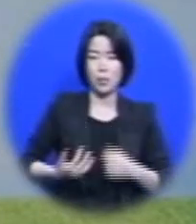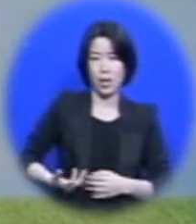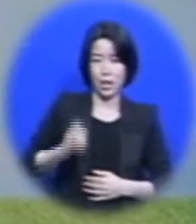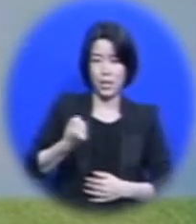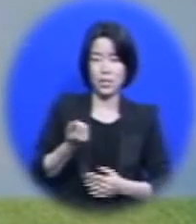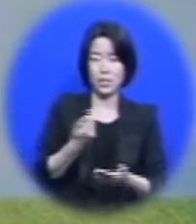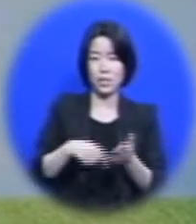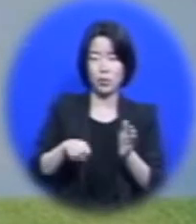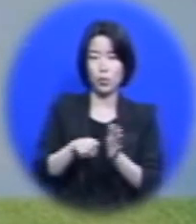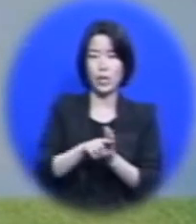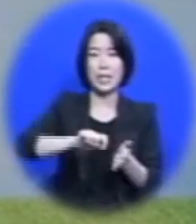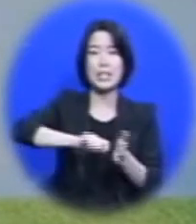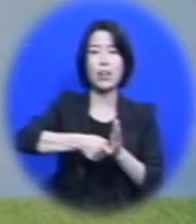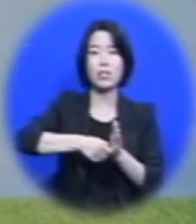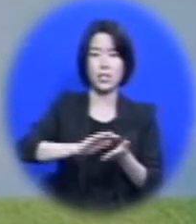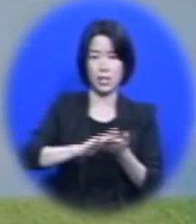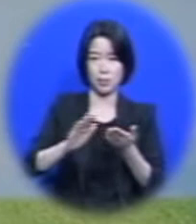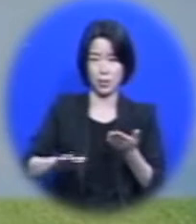해주는 열쇠입니다.